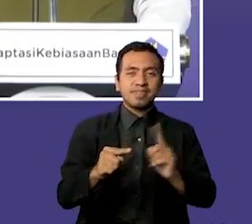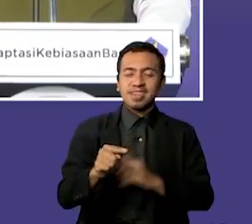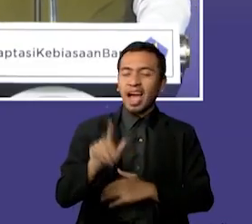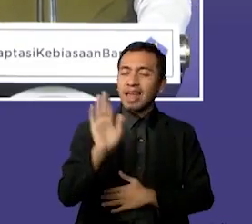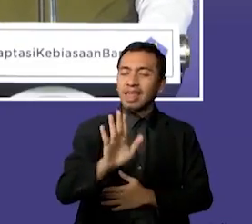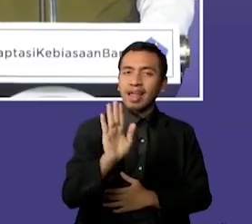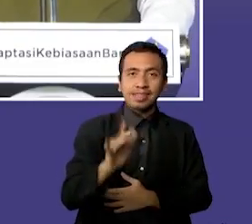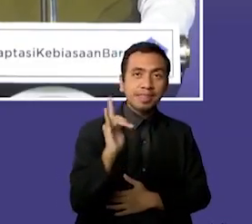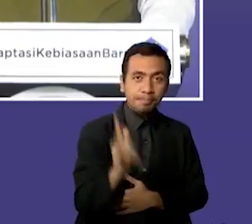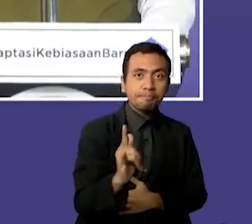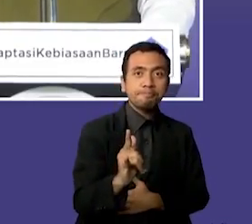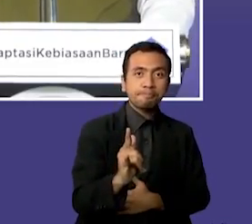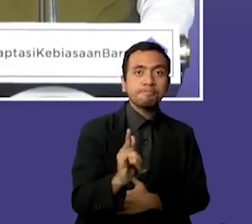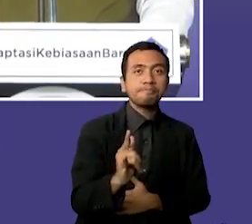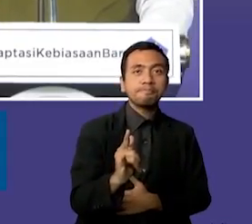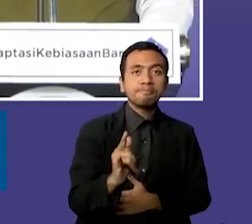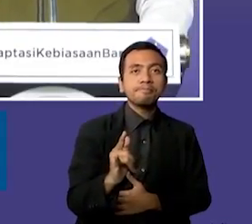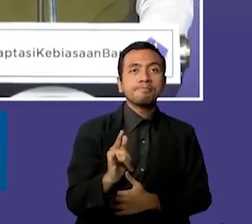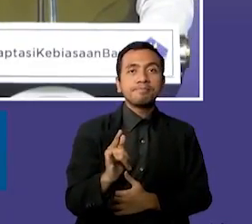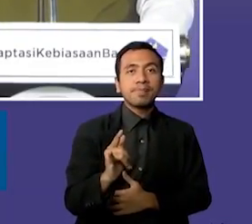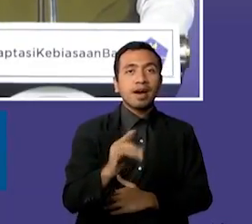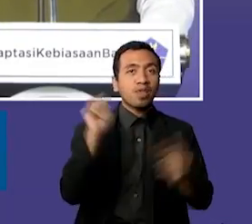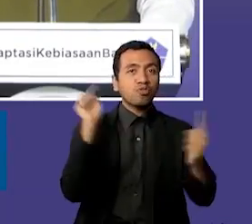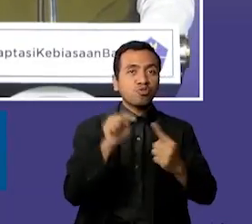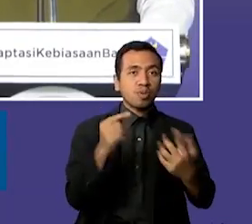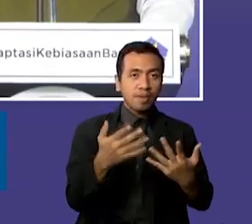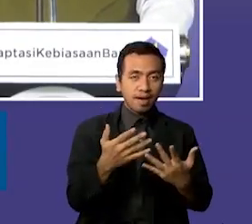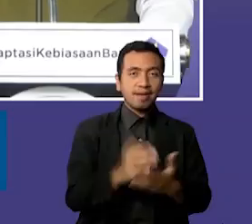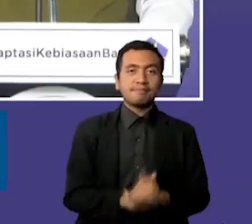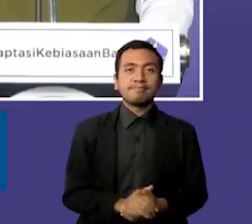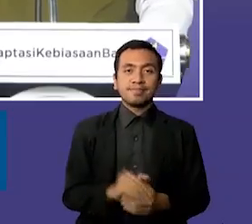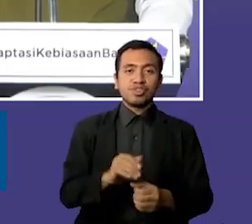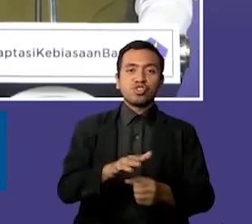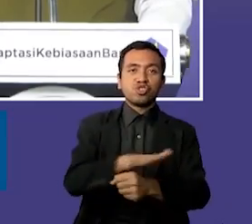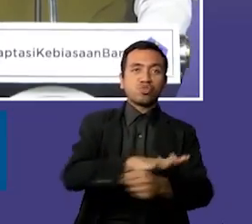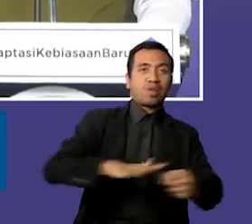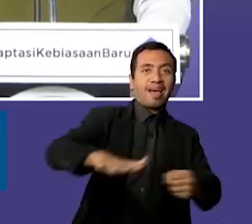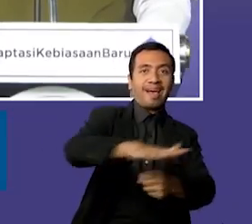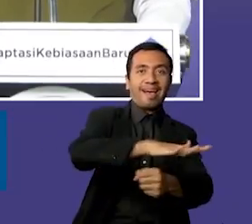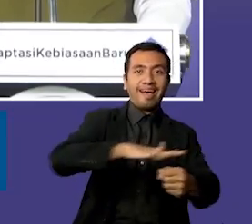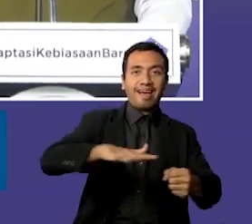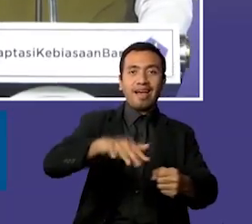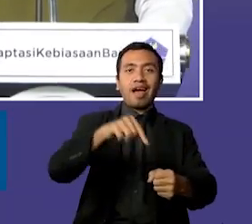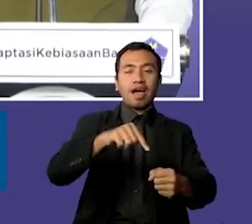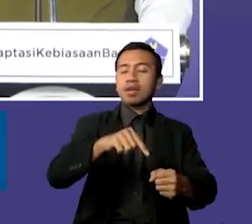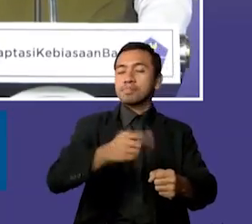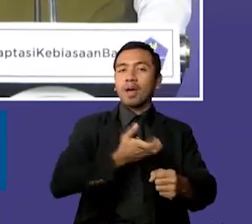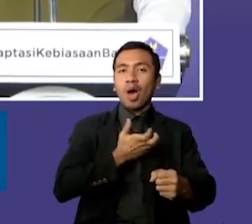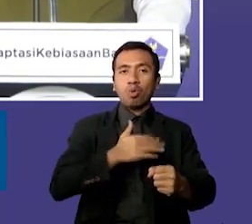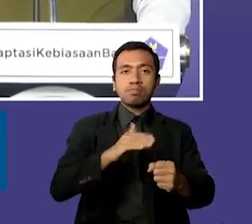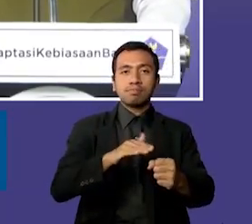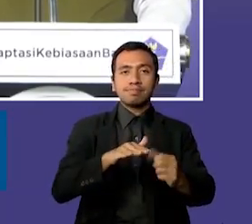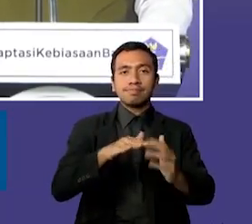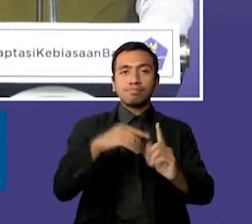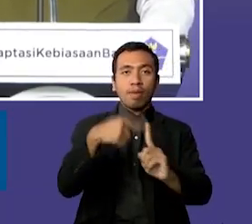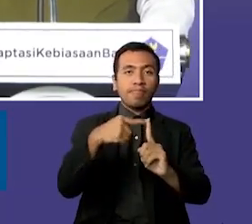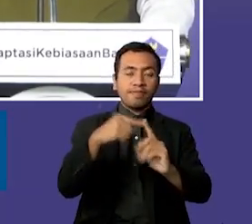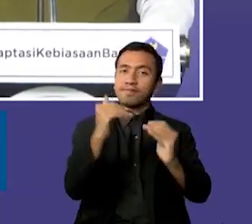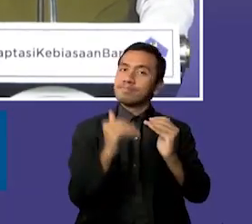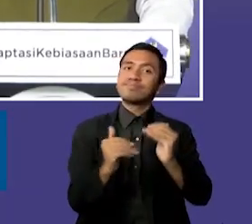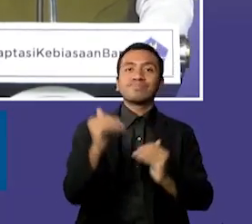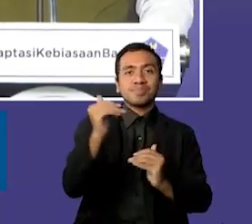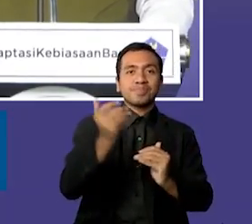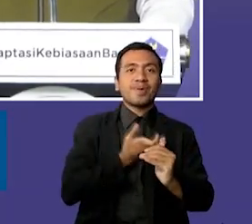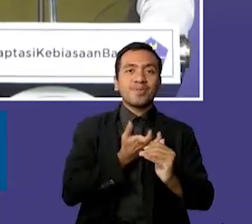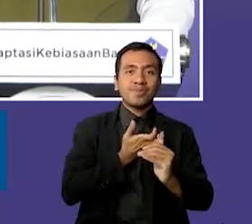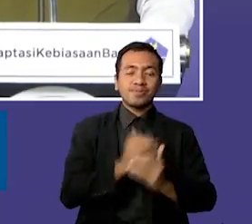dijaga untuk memastikan zonasi ini makin lama menjadi makin baik. Dan kalau dilihat